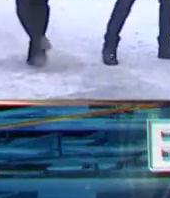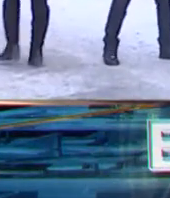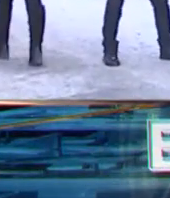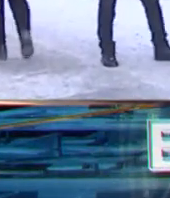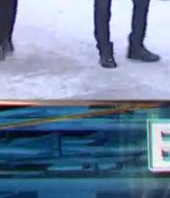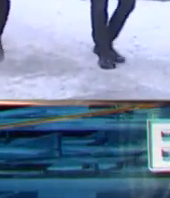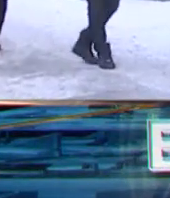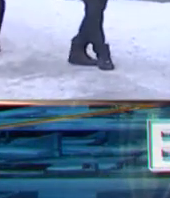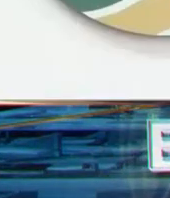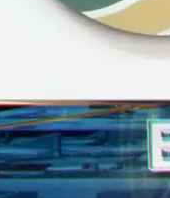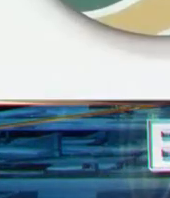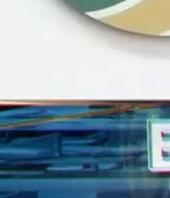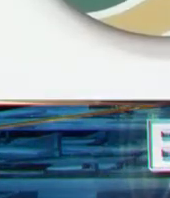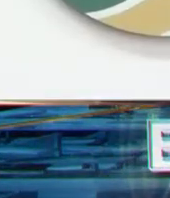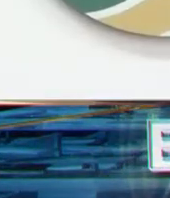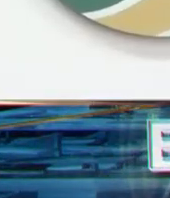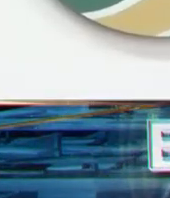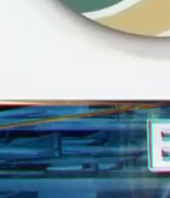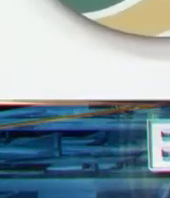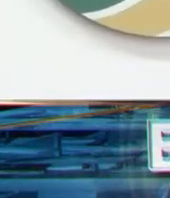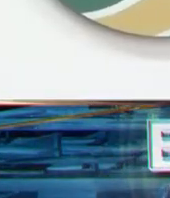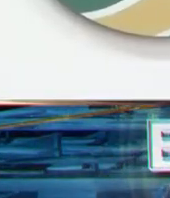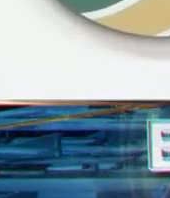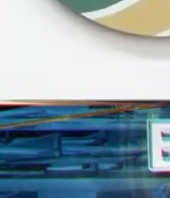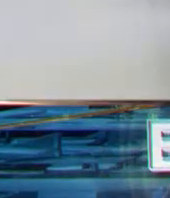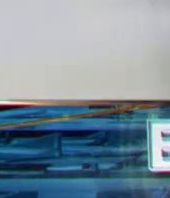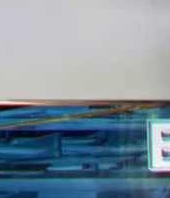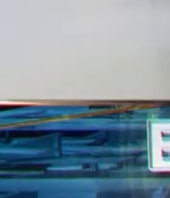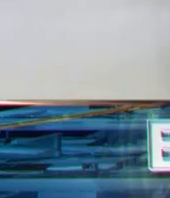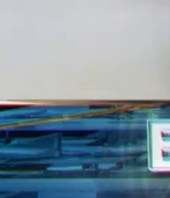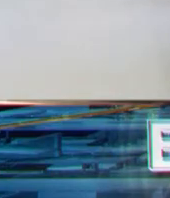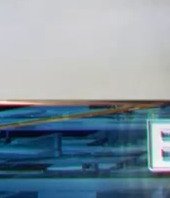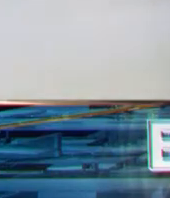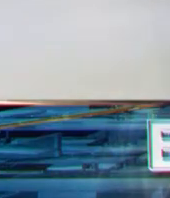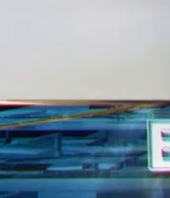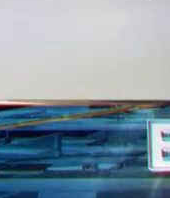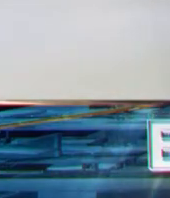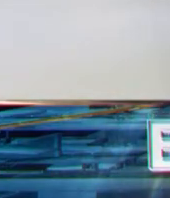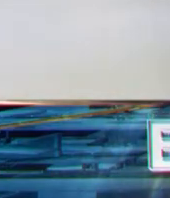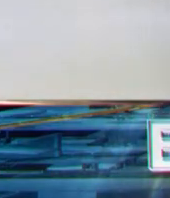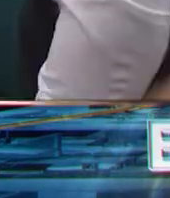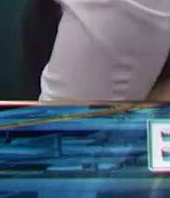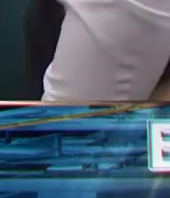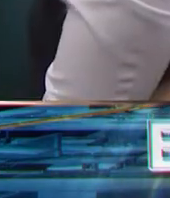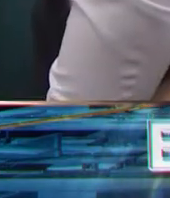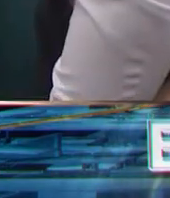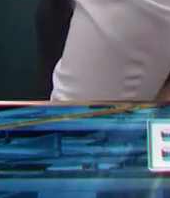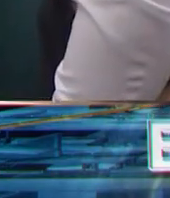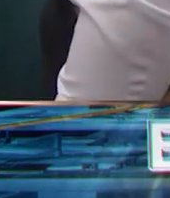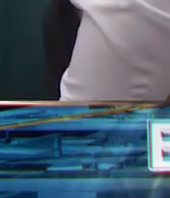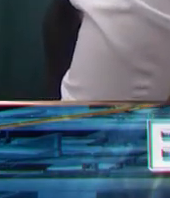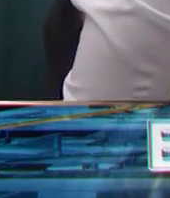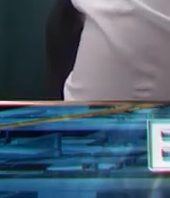Елімізде 1 қаңтардан бастап бірқатар жаңа заң күшіне енді. Енді зейнетақы, жалақы сынды міндетті төлемдер жаңа жүйемен